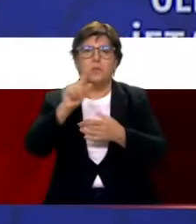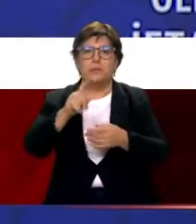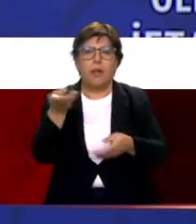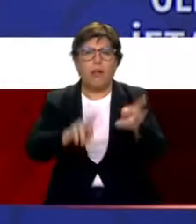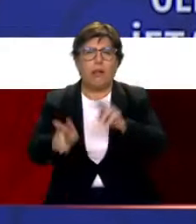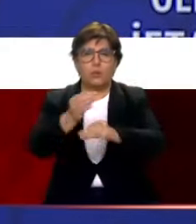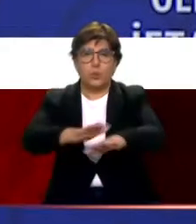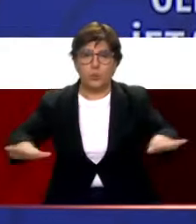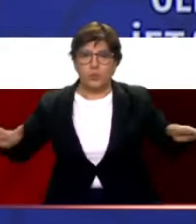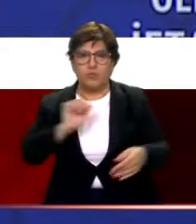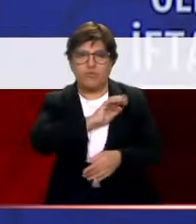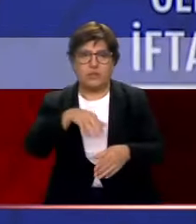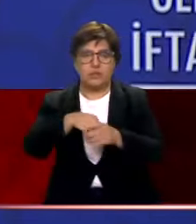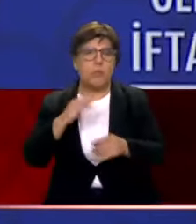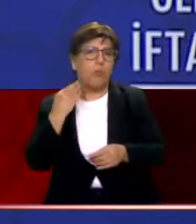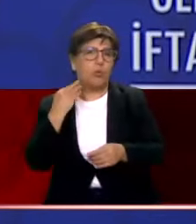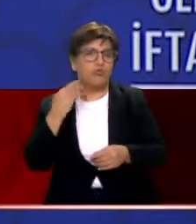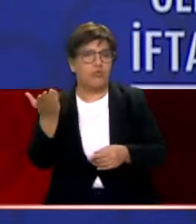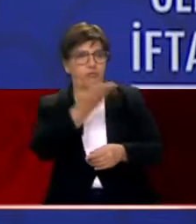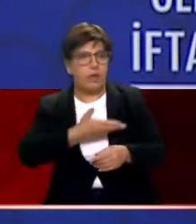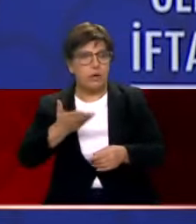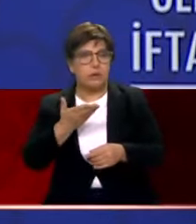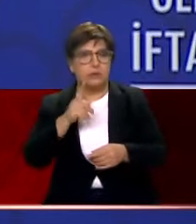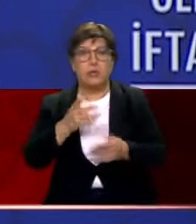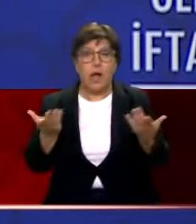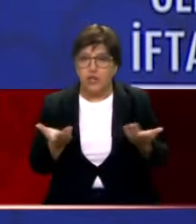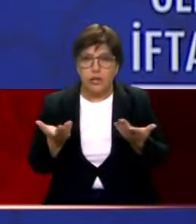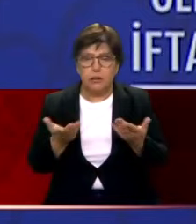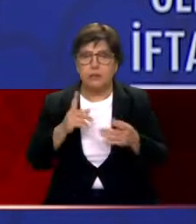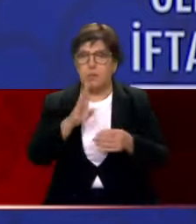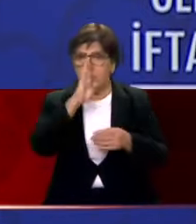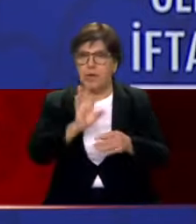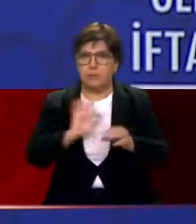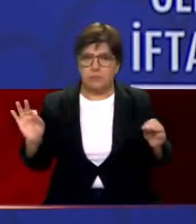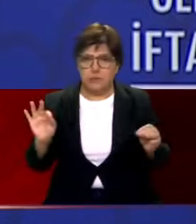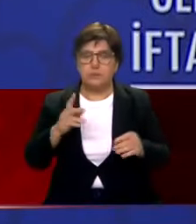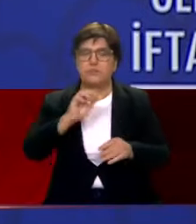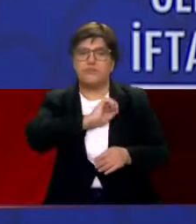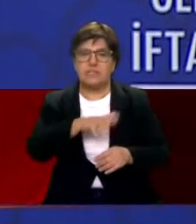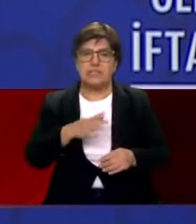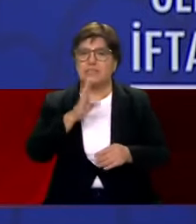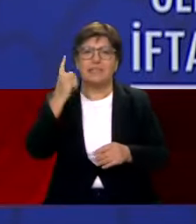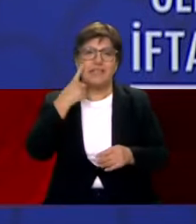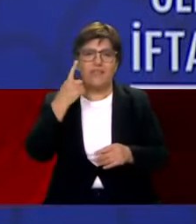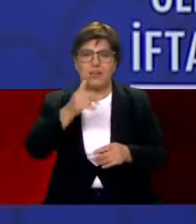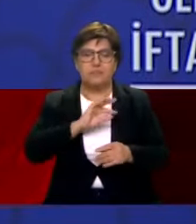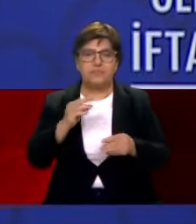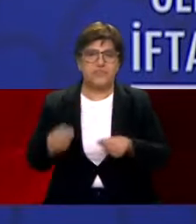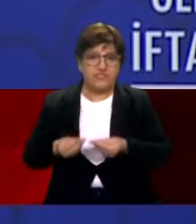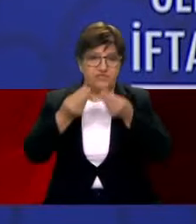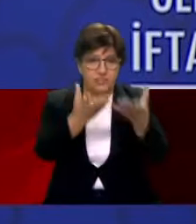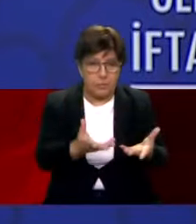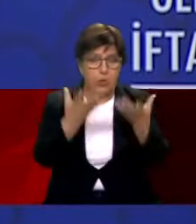Filistinli çocuklara borcu vardır. Bu borç da ancak bağımsız Filistin devletinin tesis